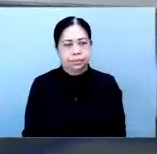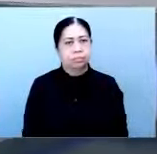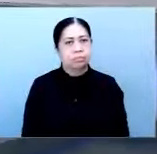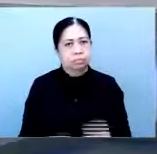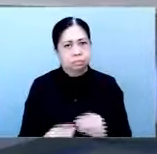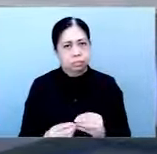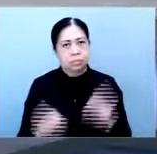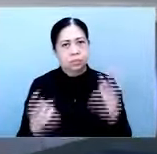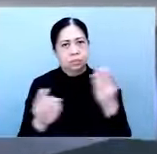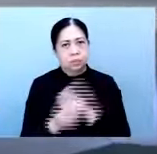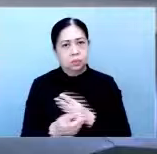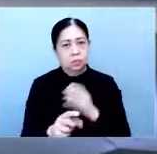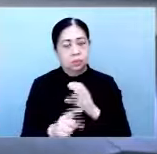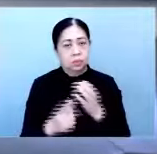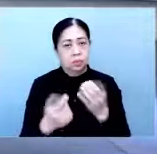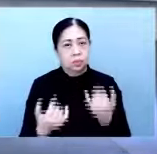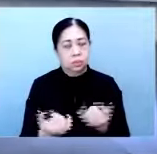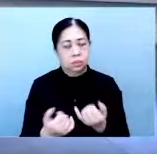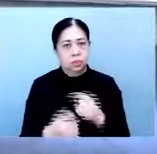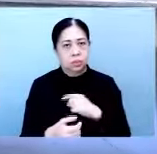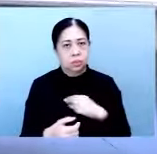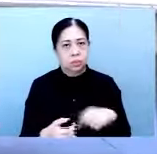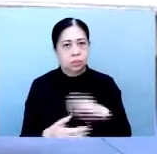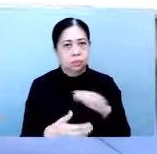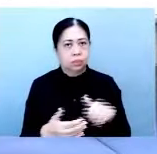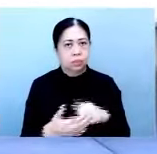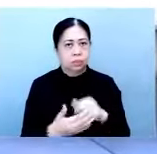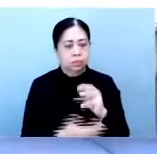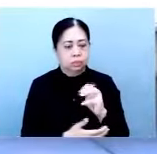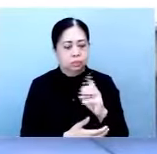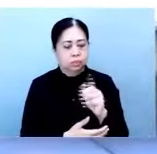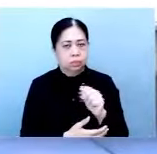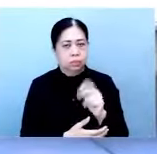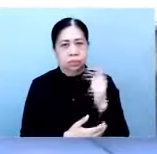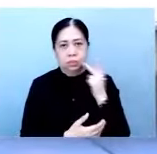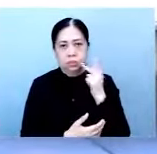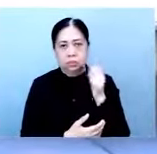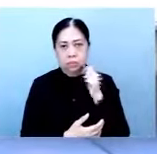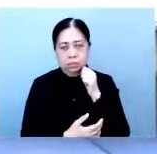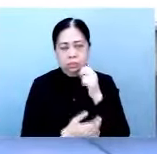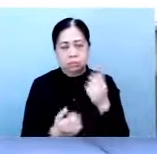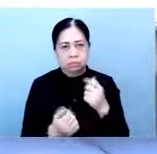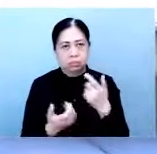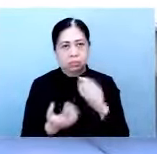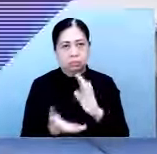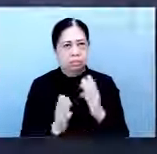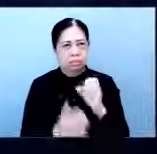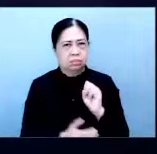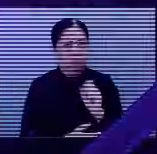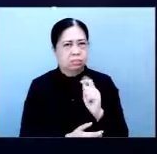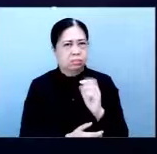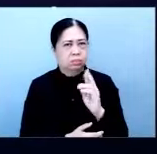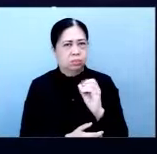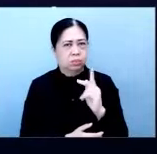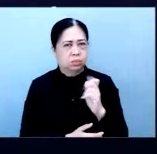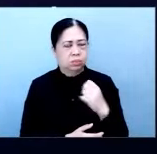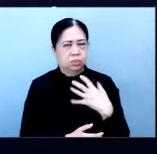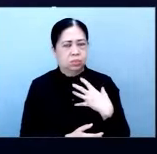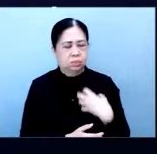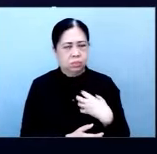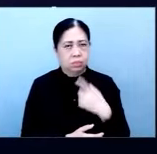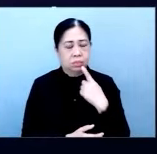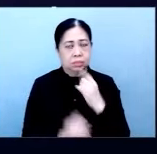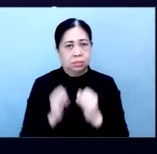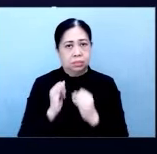lumala pa ang kondisyon ngayon ni Queen of All Media Chris Aquino na posible raw mauwi sa stroke. Sa panayam sa kanya